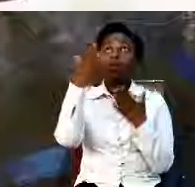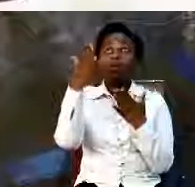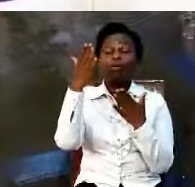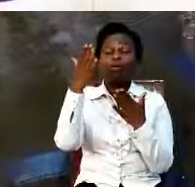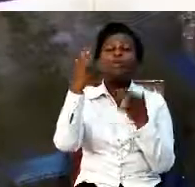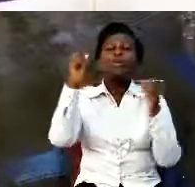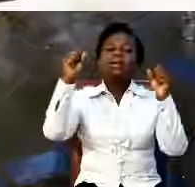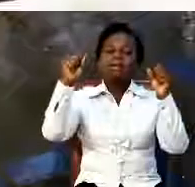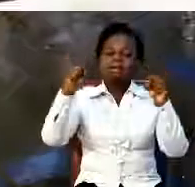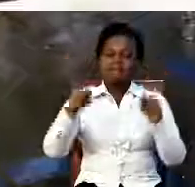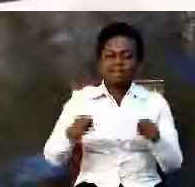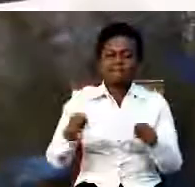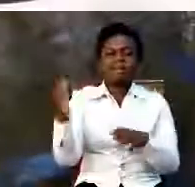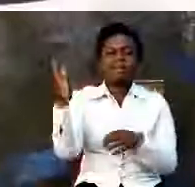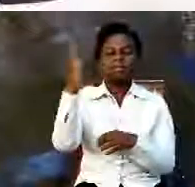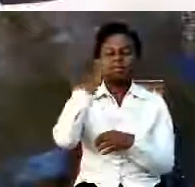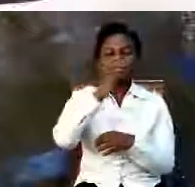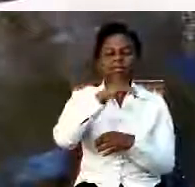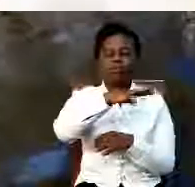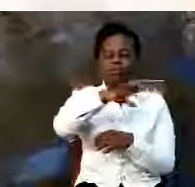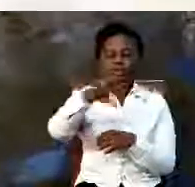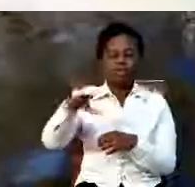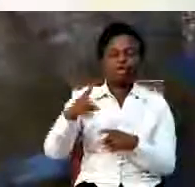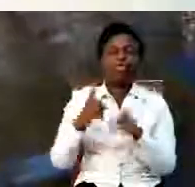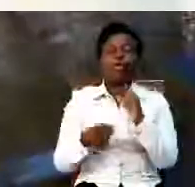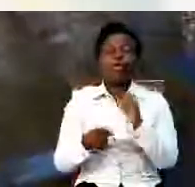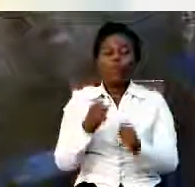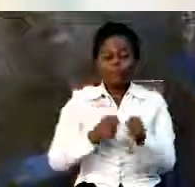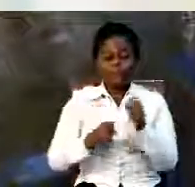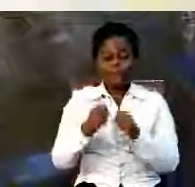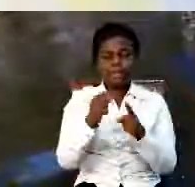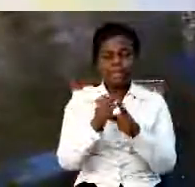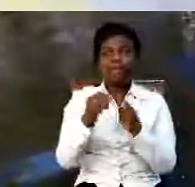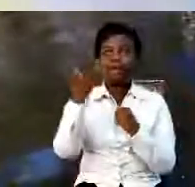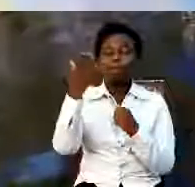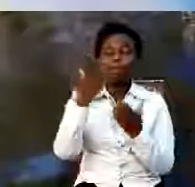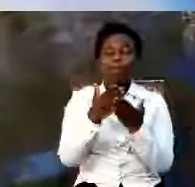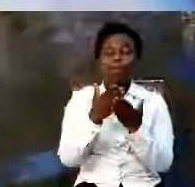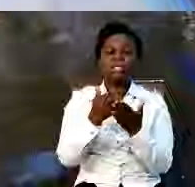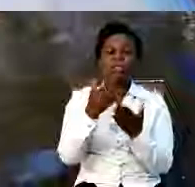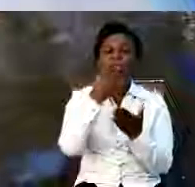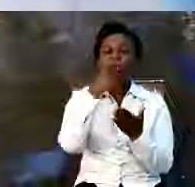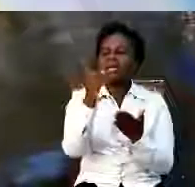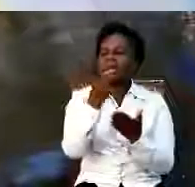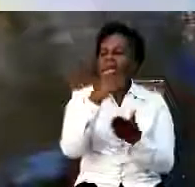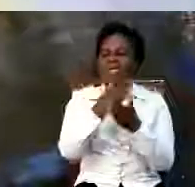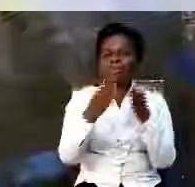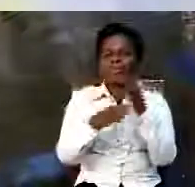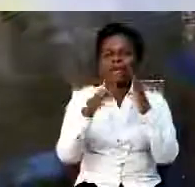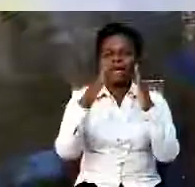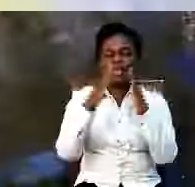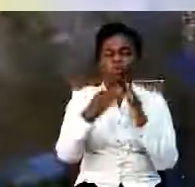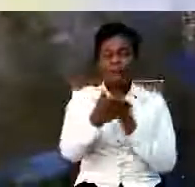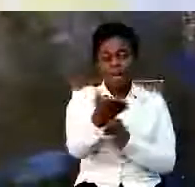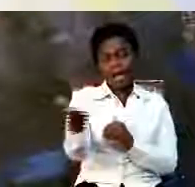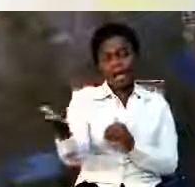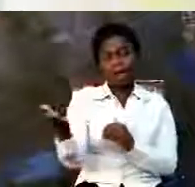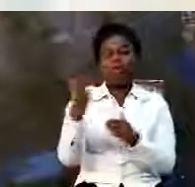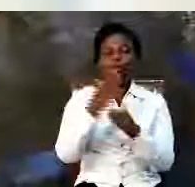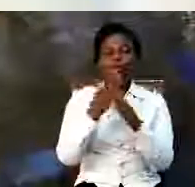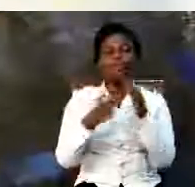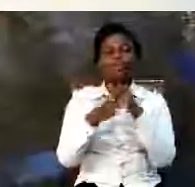kwamba lazima siku zote ukimbilie neno la Mungu, maana Bwana asipojenga nyumba wanaoijenga wanafanya kazi namna